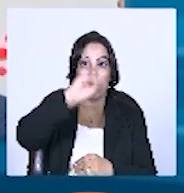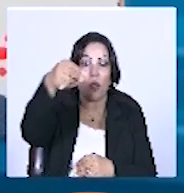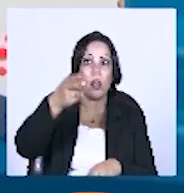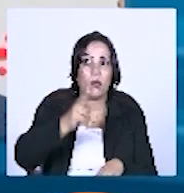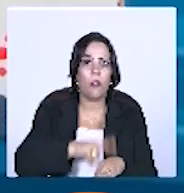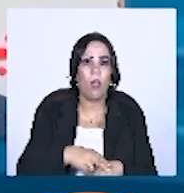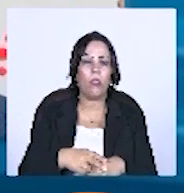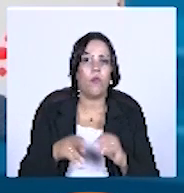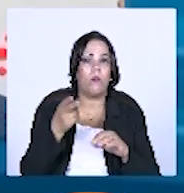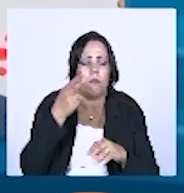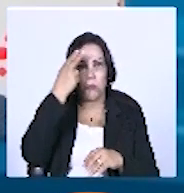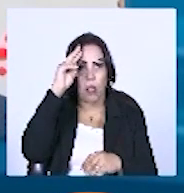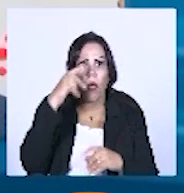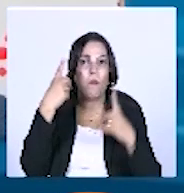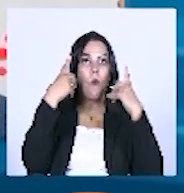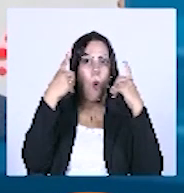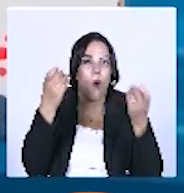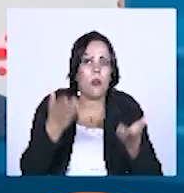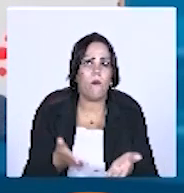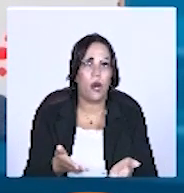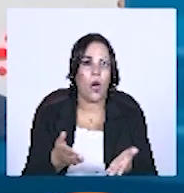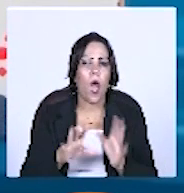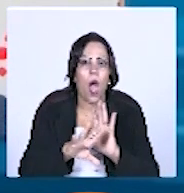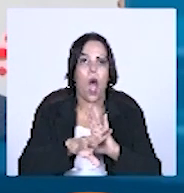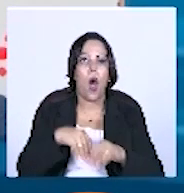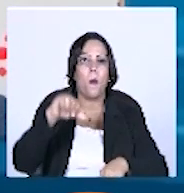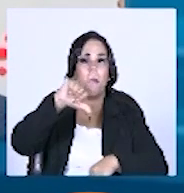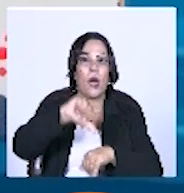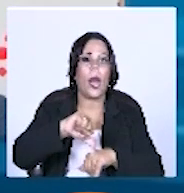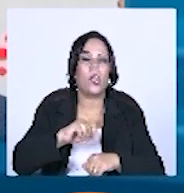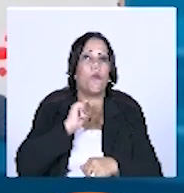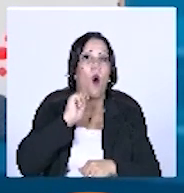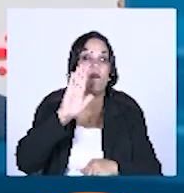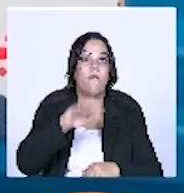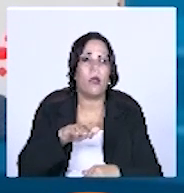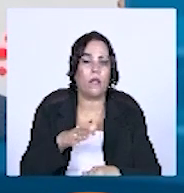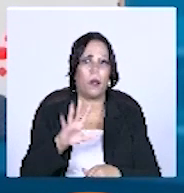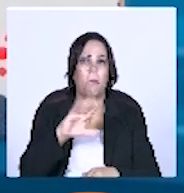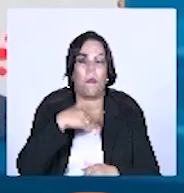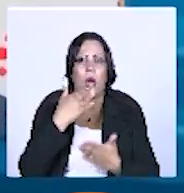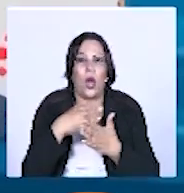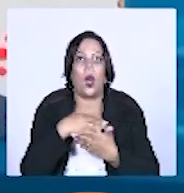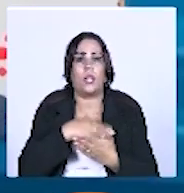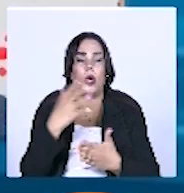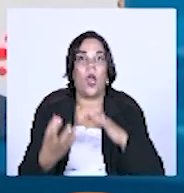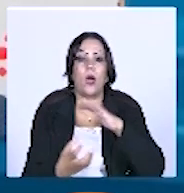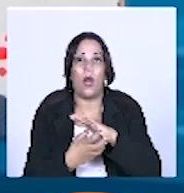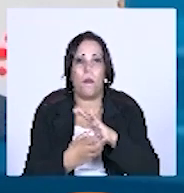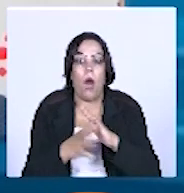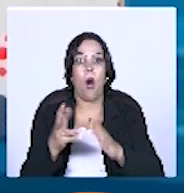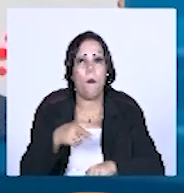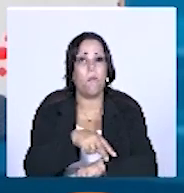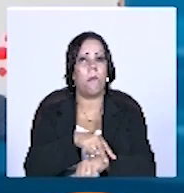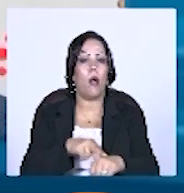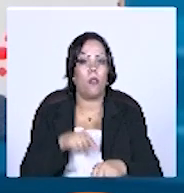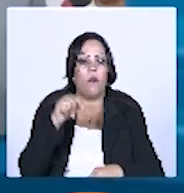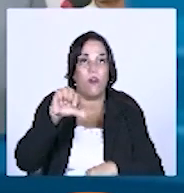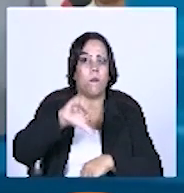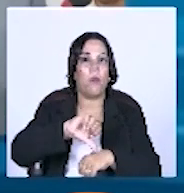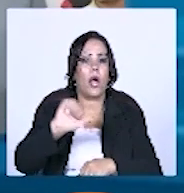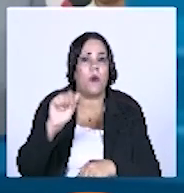يعني هتركب مواصلات او هتروح المركز ول بعد كده الجامعه ولا المعهد هيبقى في